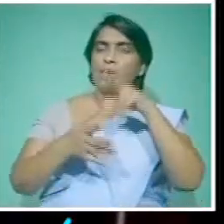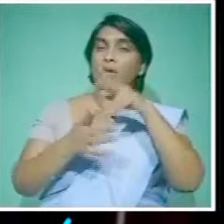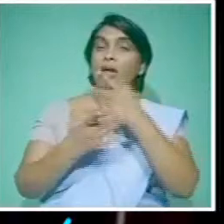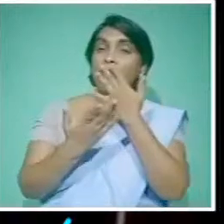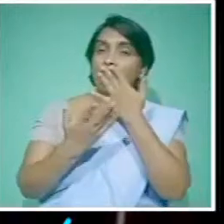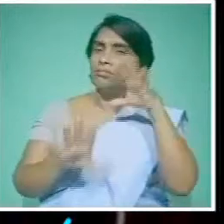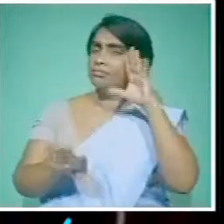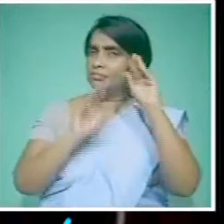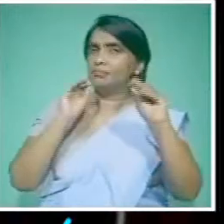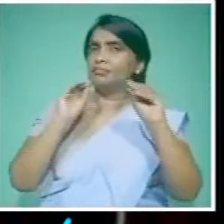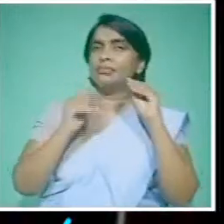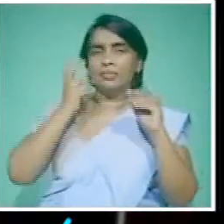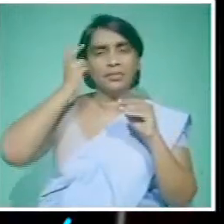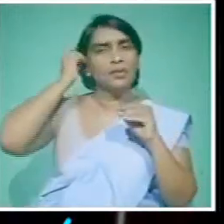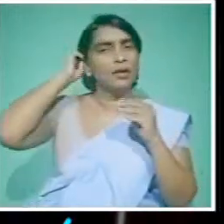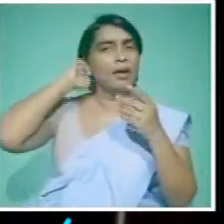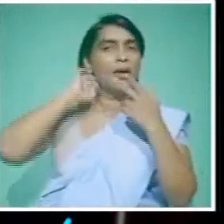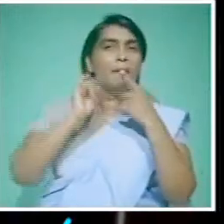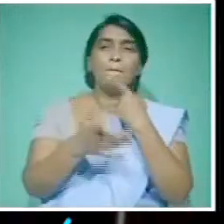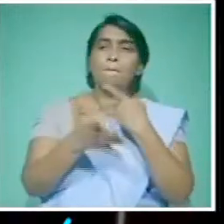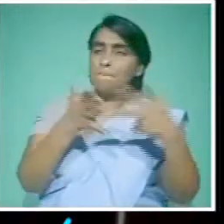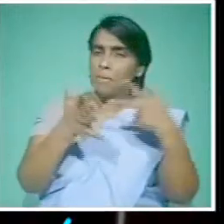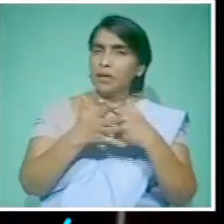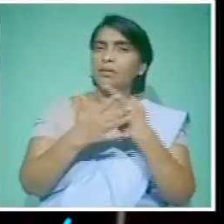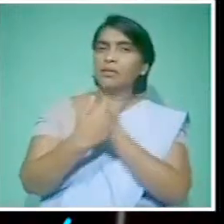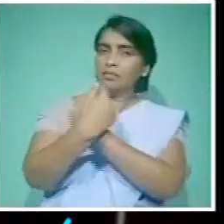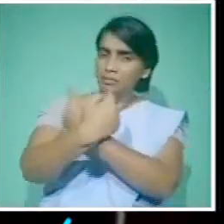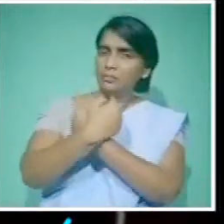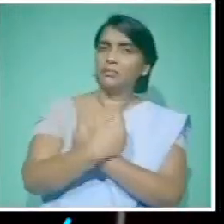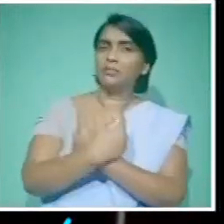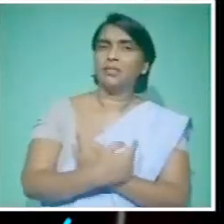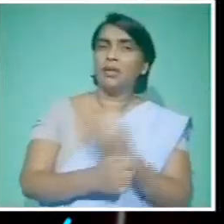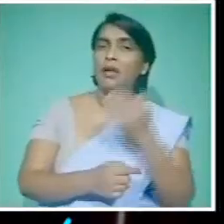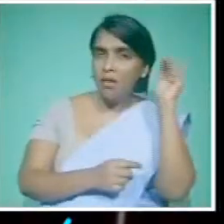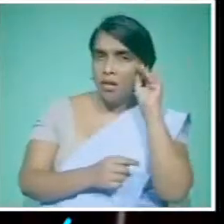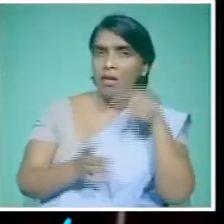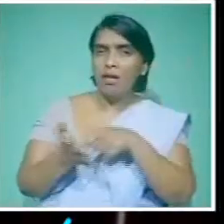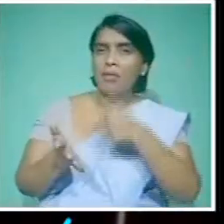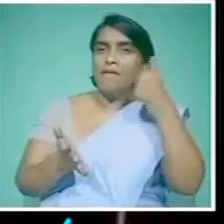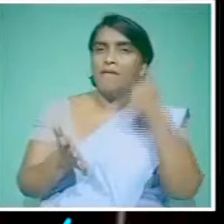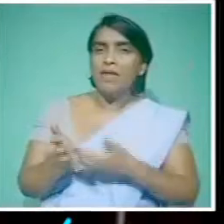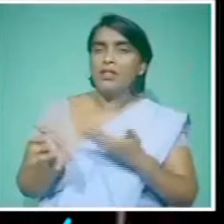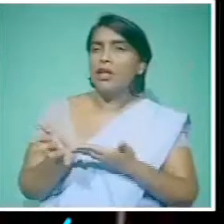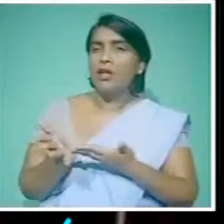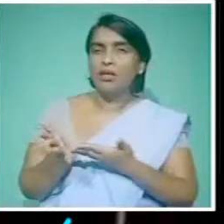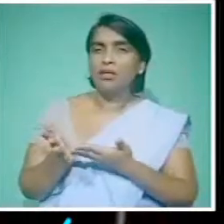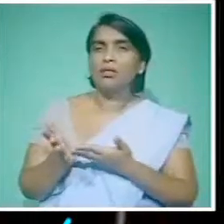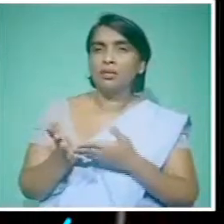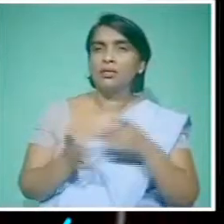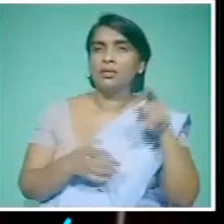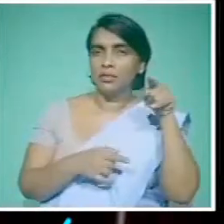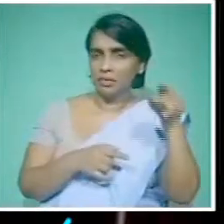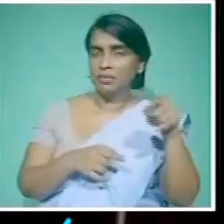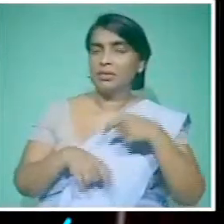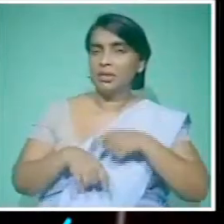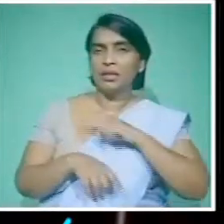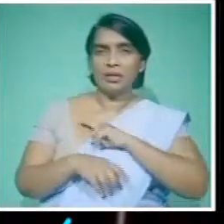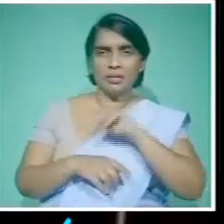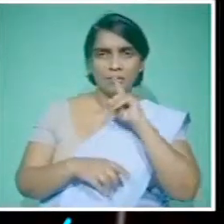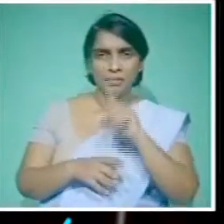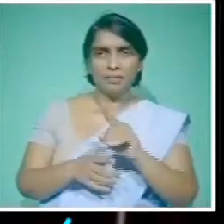ganna poddak me me pantiyak da ganna katha karala etumata ahaganna meke thiyena wedagathkama ekai etumat me me welawa